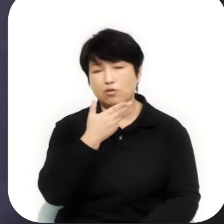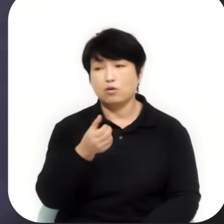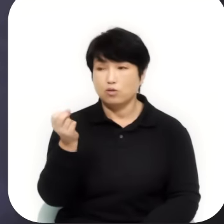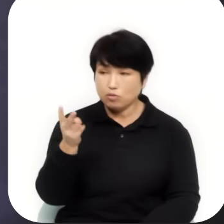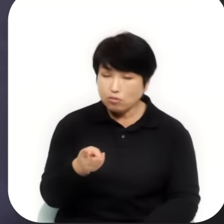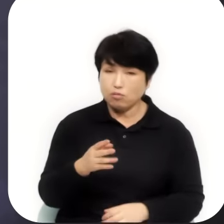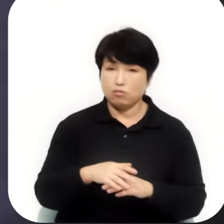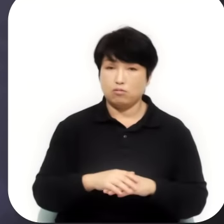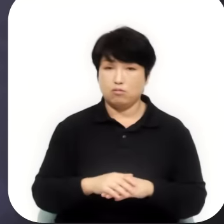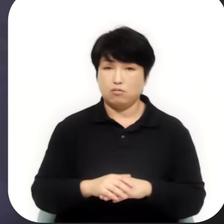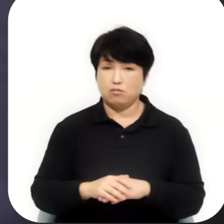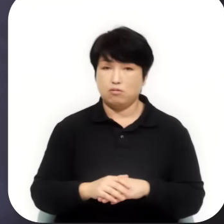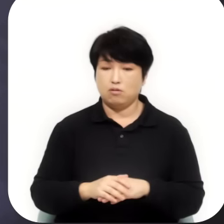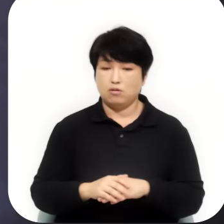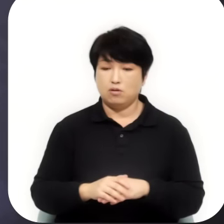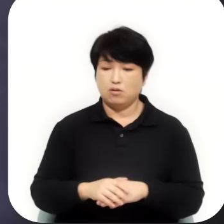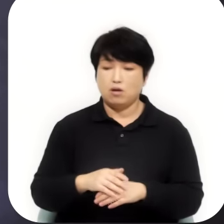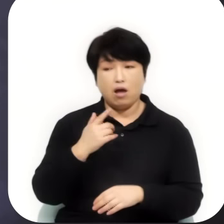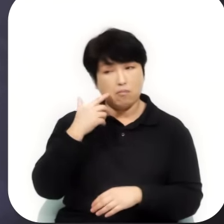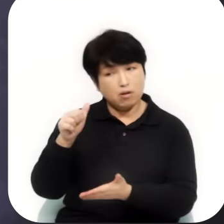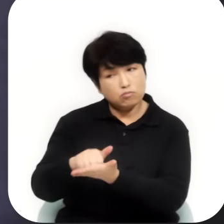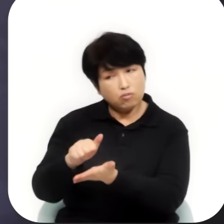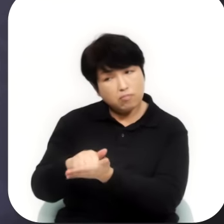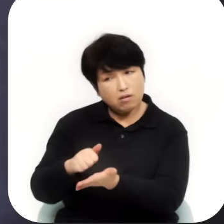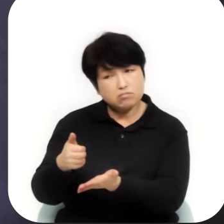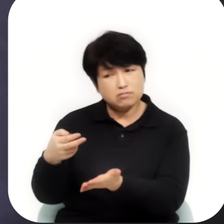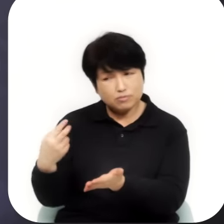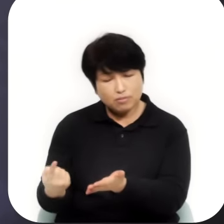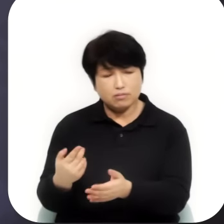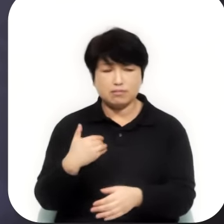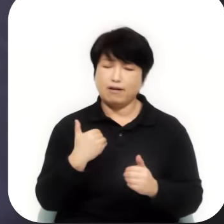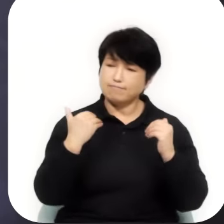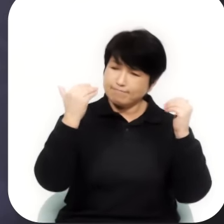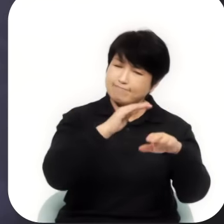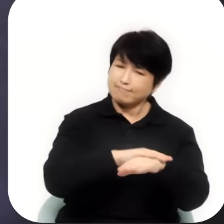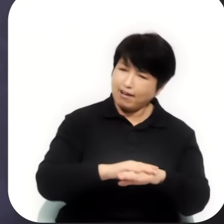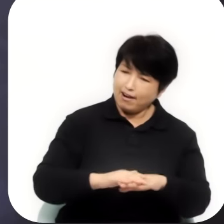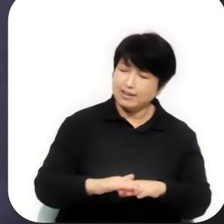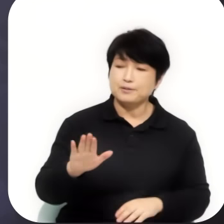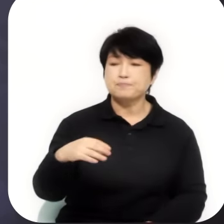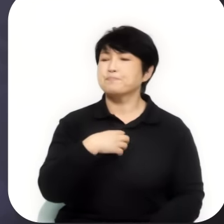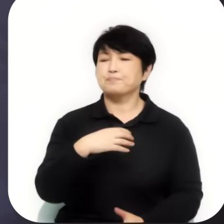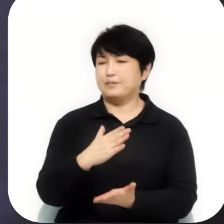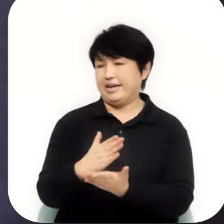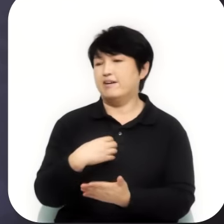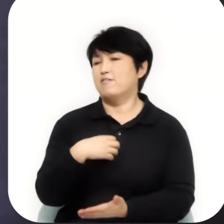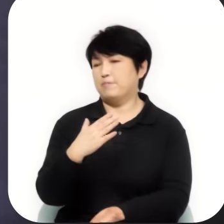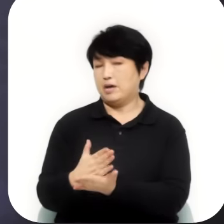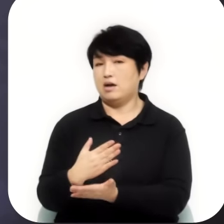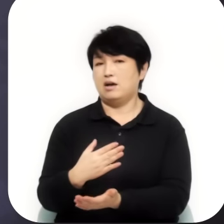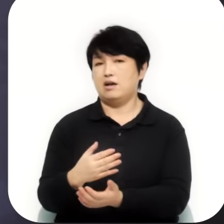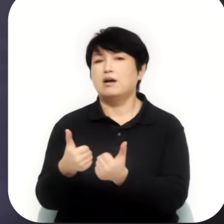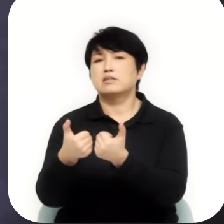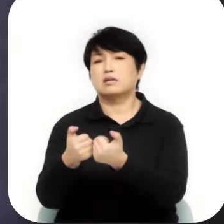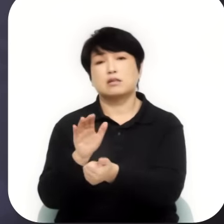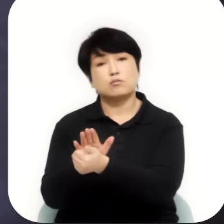또 그렇다 하더라도 나도 이래 잘 살지 않느냐. 그건 너무 걱정할 거 없어. 이렇게 이러면 이게